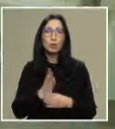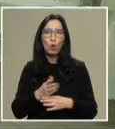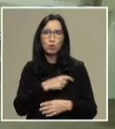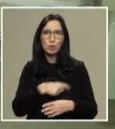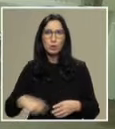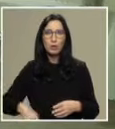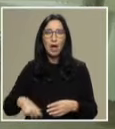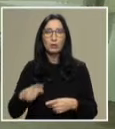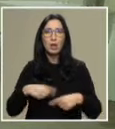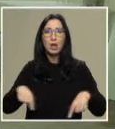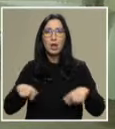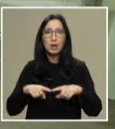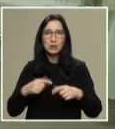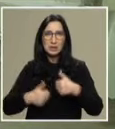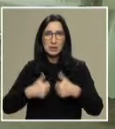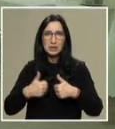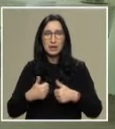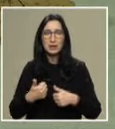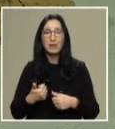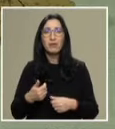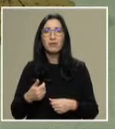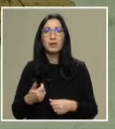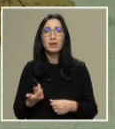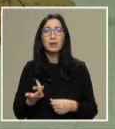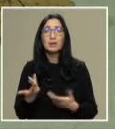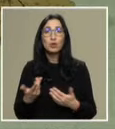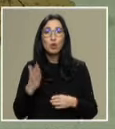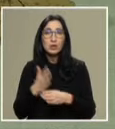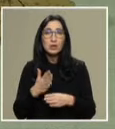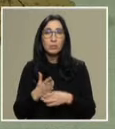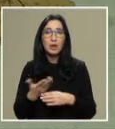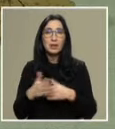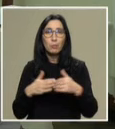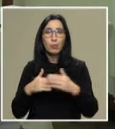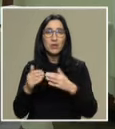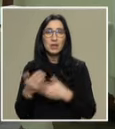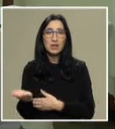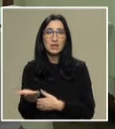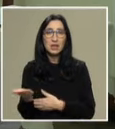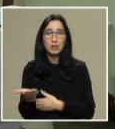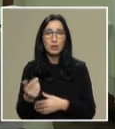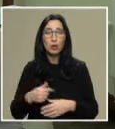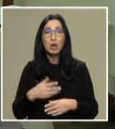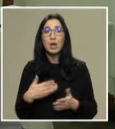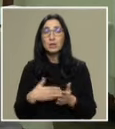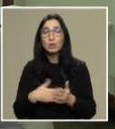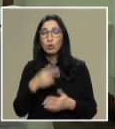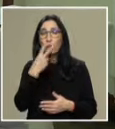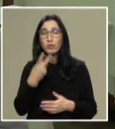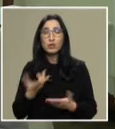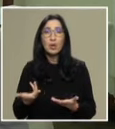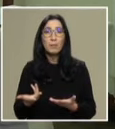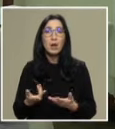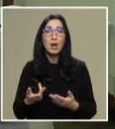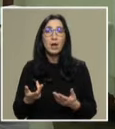на сервитьорите. Теодоре, защо се спря на професията сервитьор? Защото виждам реализация главно в